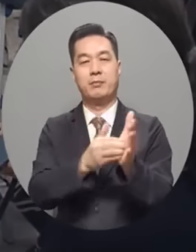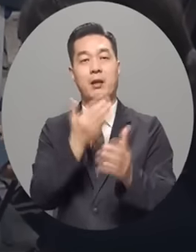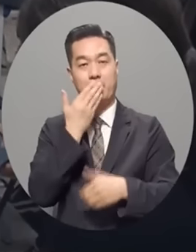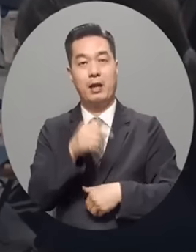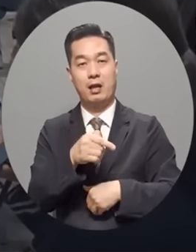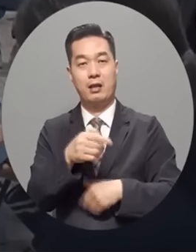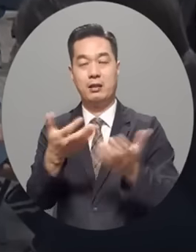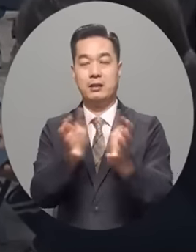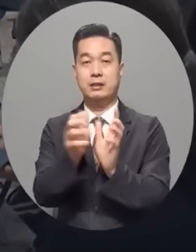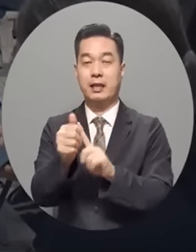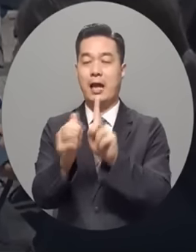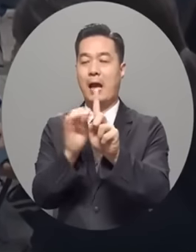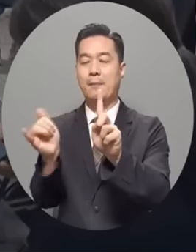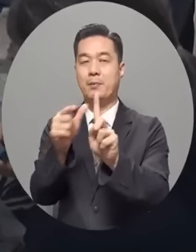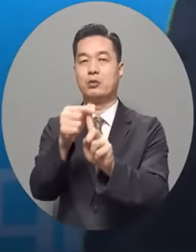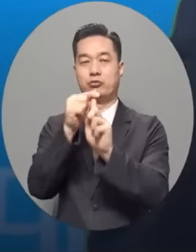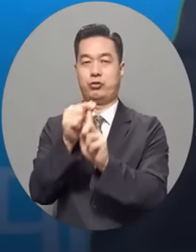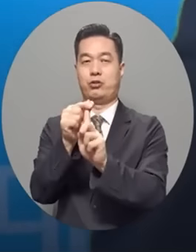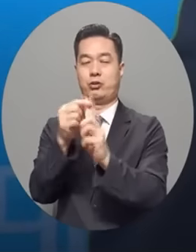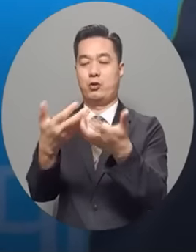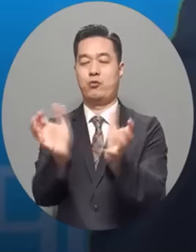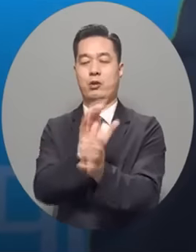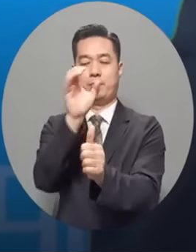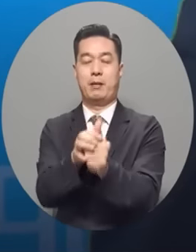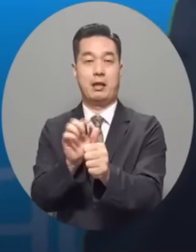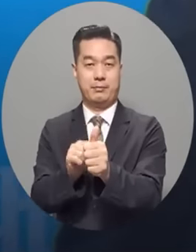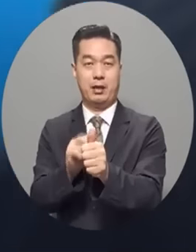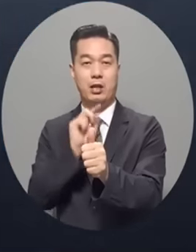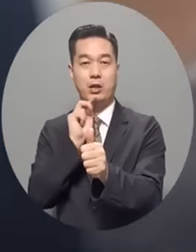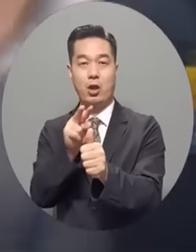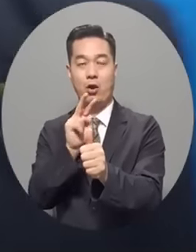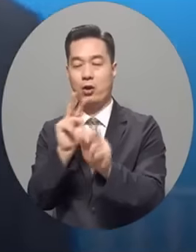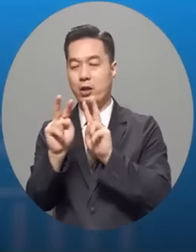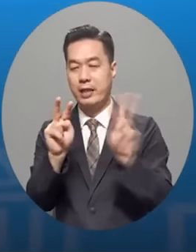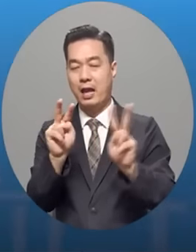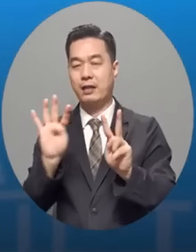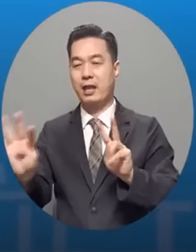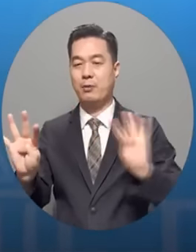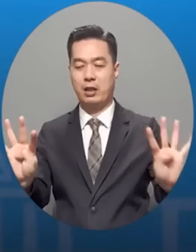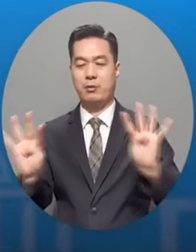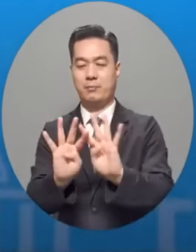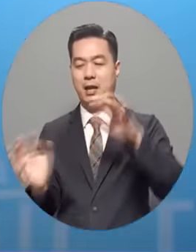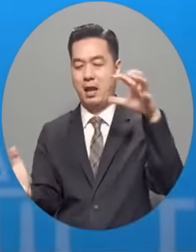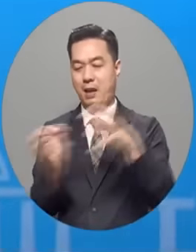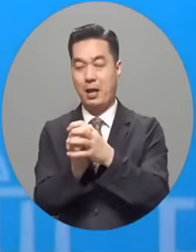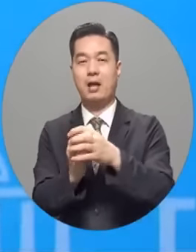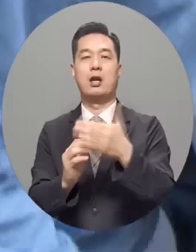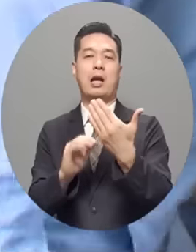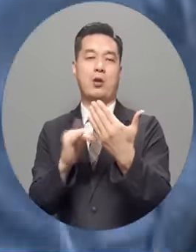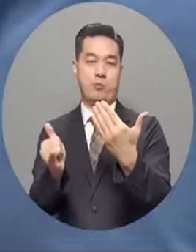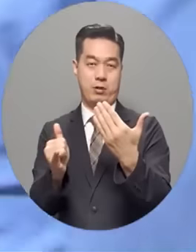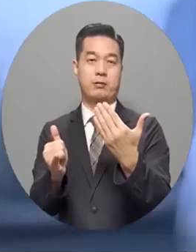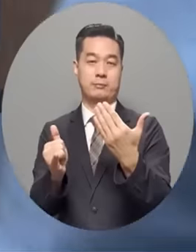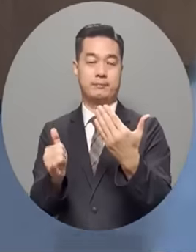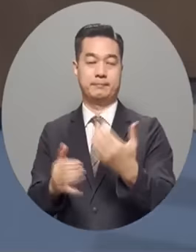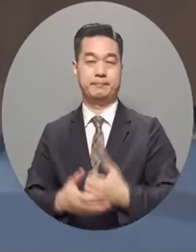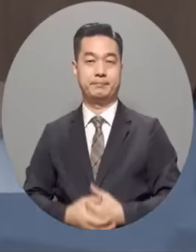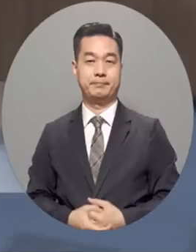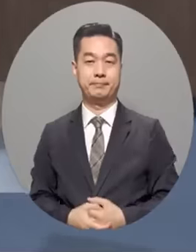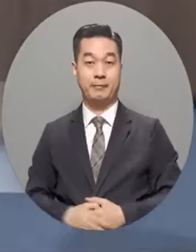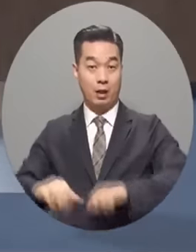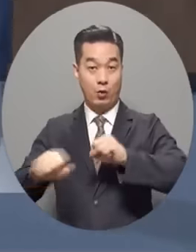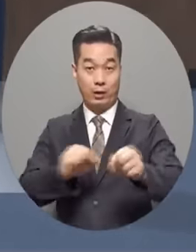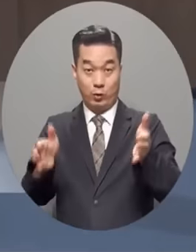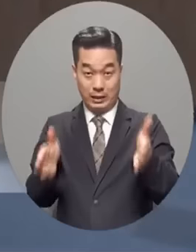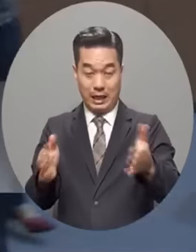의장이 한 명을 추천해 위원장으로 하고 여야 각 4명을 추천해 총 9명으로 위원회가 구성됩니다.